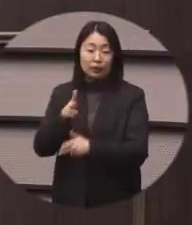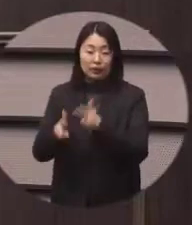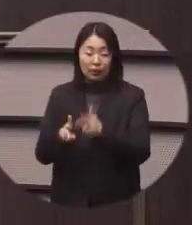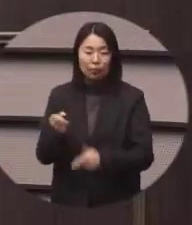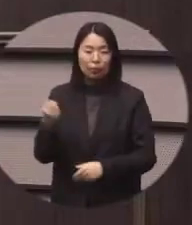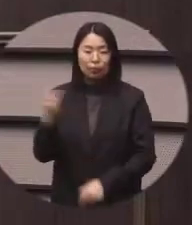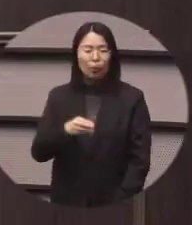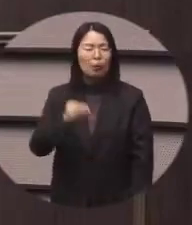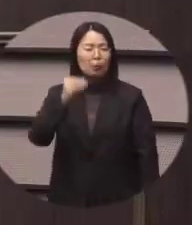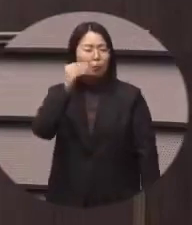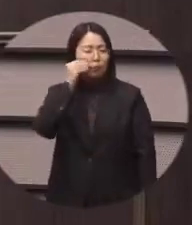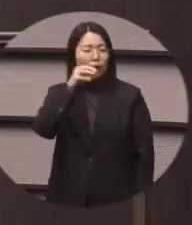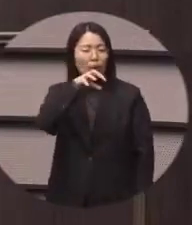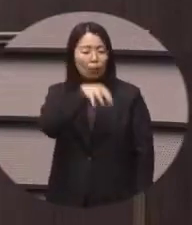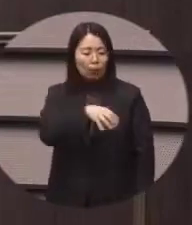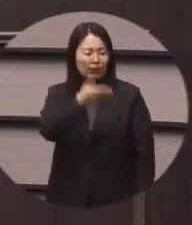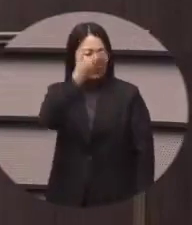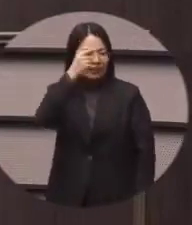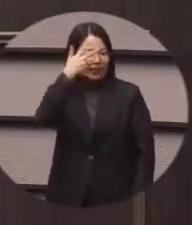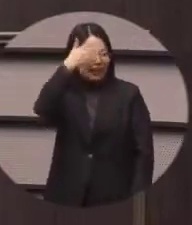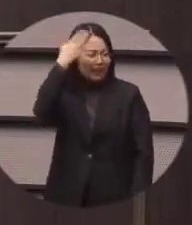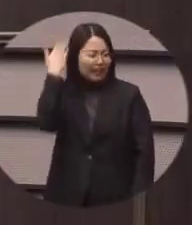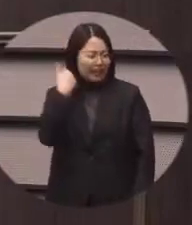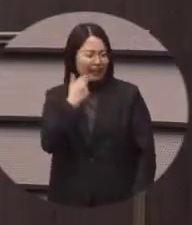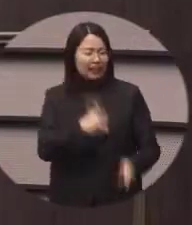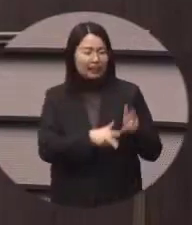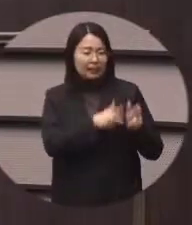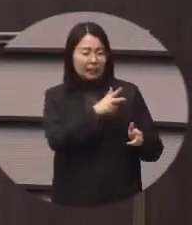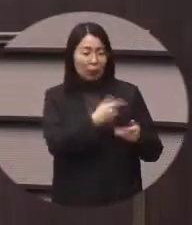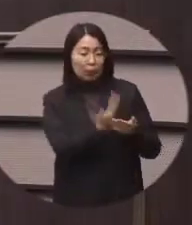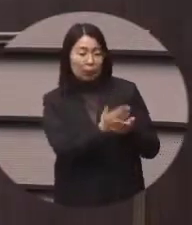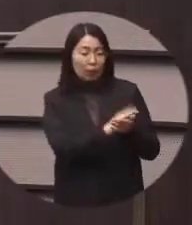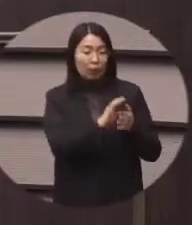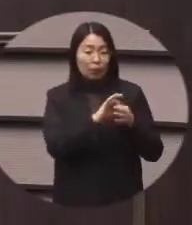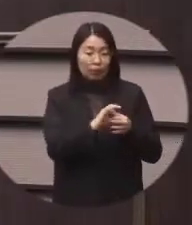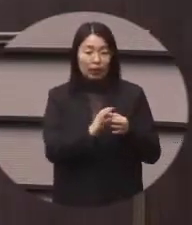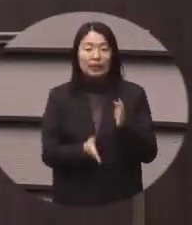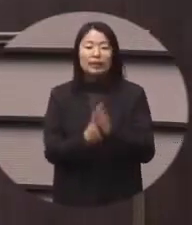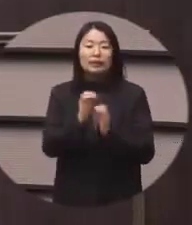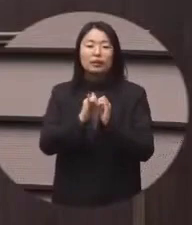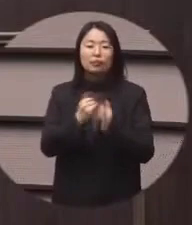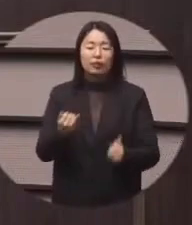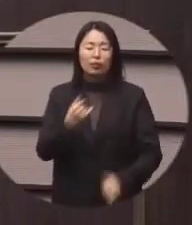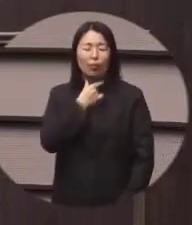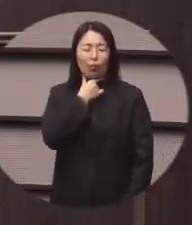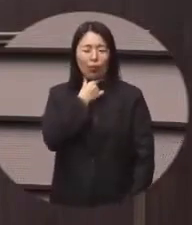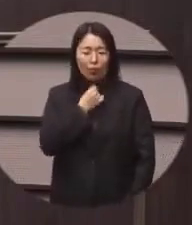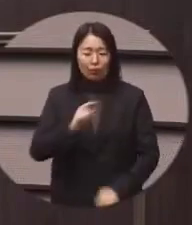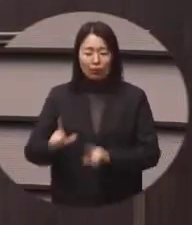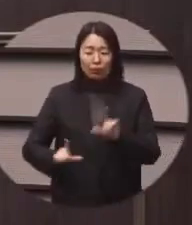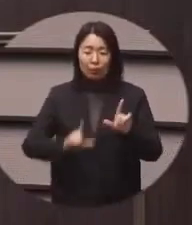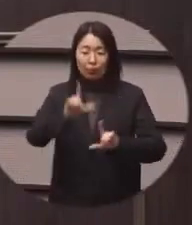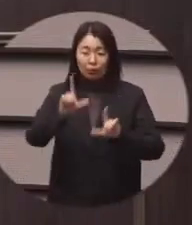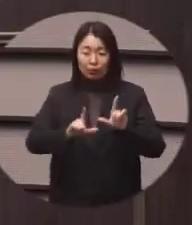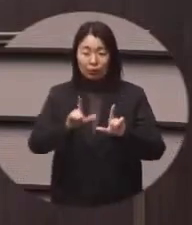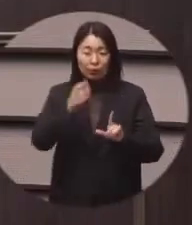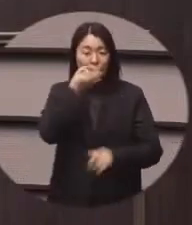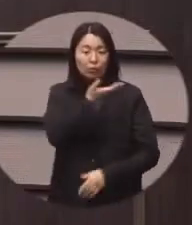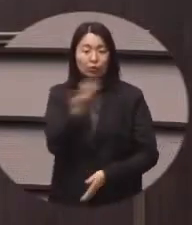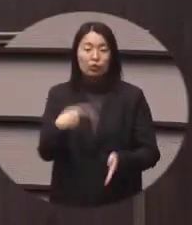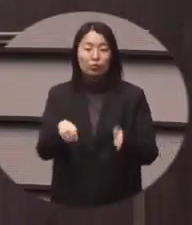미집행 도시계획 시설, 각종 시민 편익 시설 등 자족 기능을 향상시키는 도시 인프라 조성을 흔들림